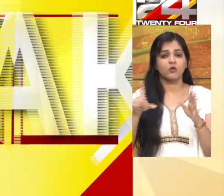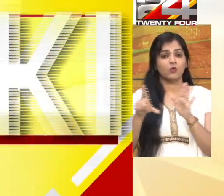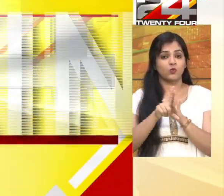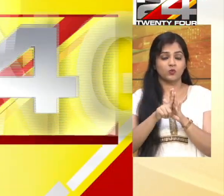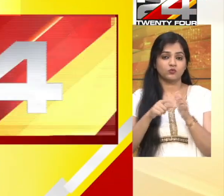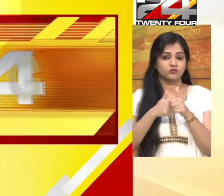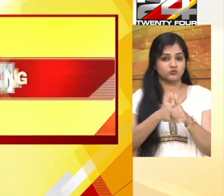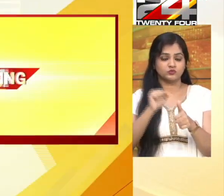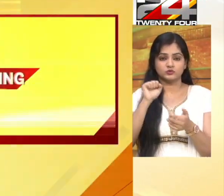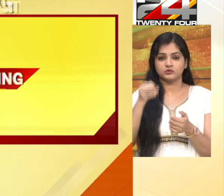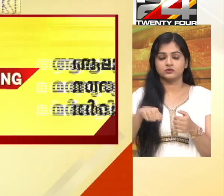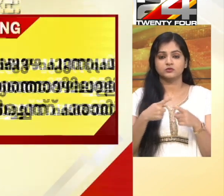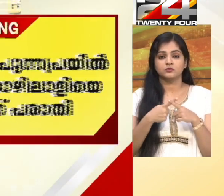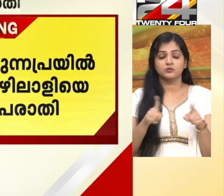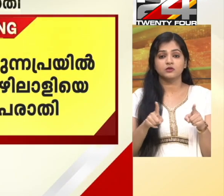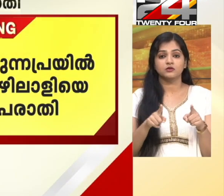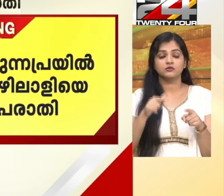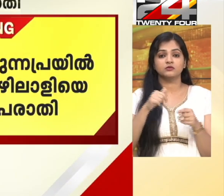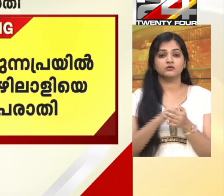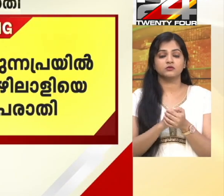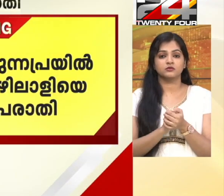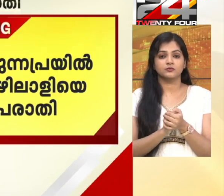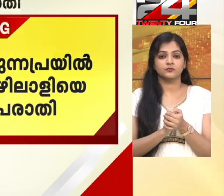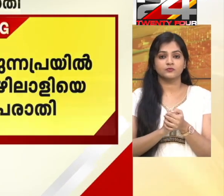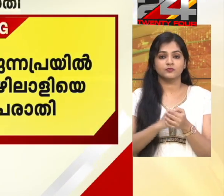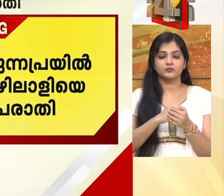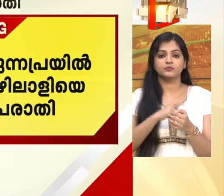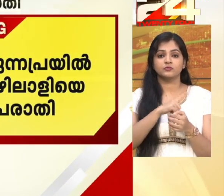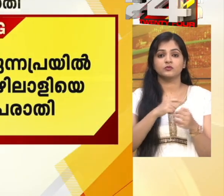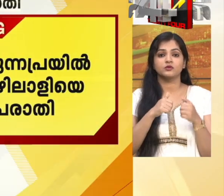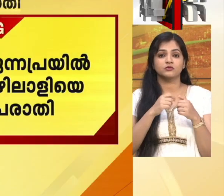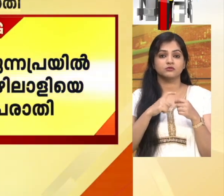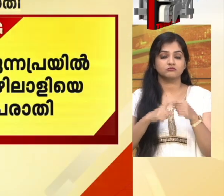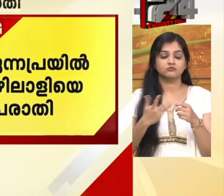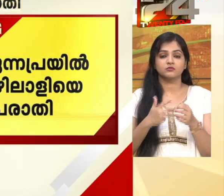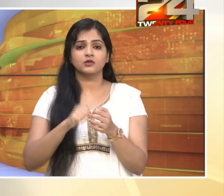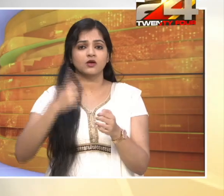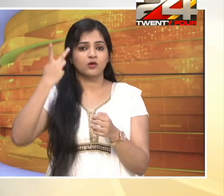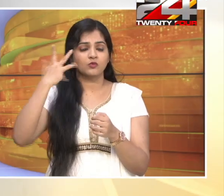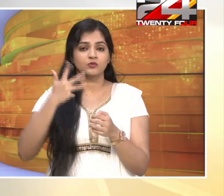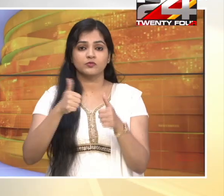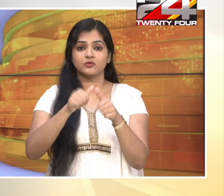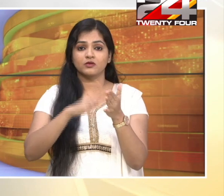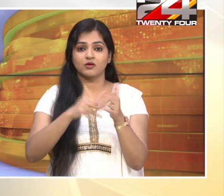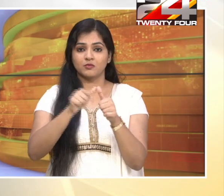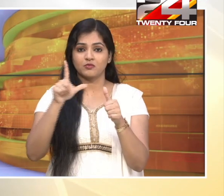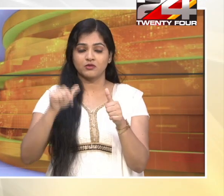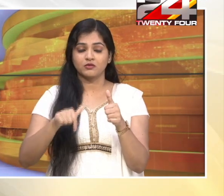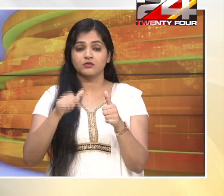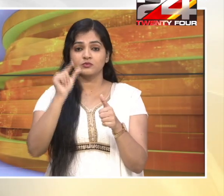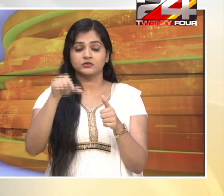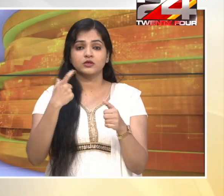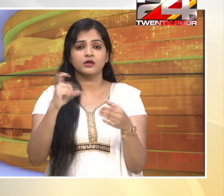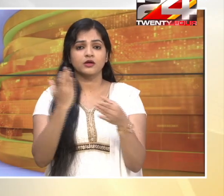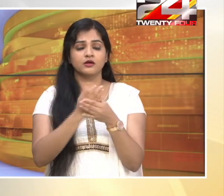നിയമപരമായ മാർഗ്ഗങ്ങൾ അവശേഷിക്കുന്നുണ്ട് അത്തരമൊരു സന്ദർഭത്തിൽ ശരിയാണ് അതുതന്നെയാണ് ഇതിൽ സംശയമായി നിൽക്കുന്നത് ഇപ്പോൾ അമൽ ബാബുവിനെതിരെ ചുമത്തിയിരിക്കുന്ന കേസ്